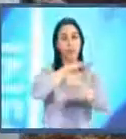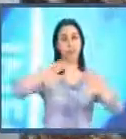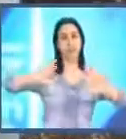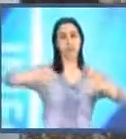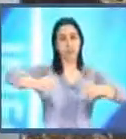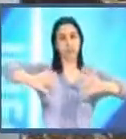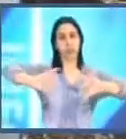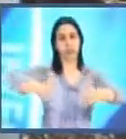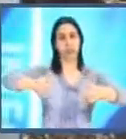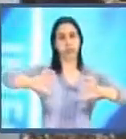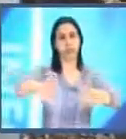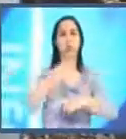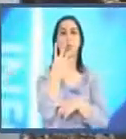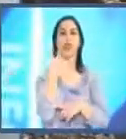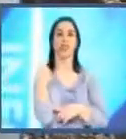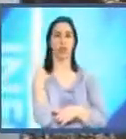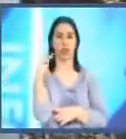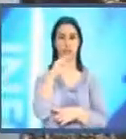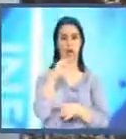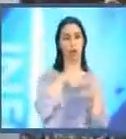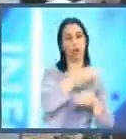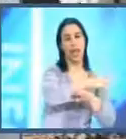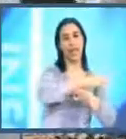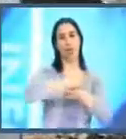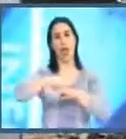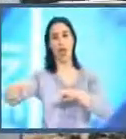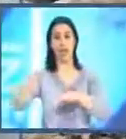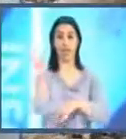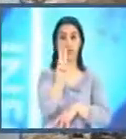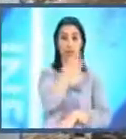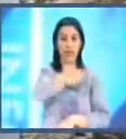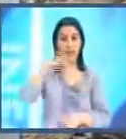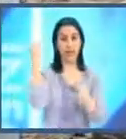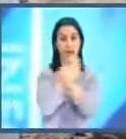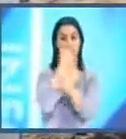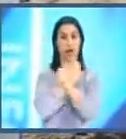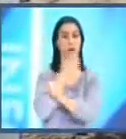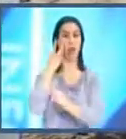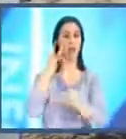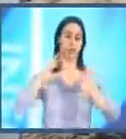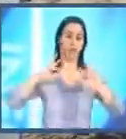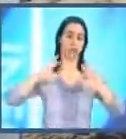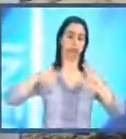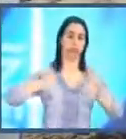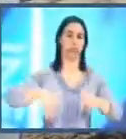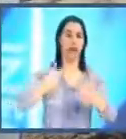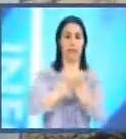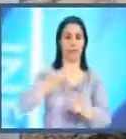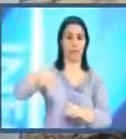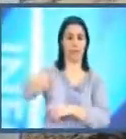42 quilòmetres que abasten el litoral metropolità. A Viladecans, les tasques d'adequació de les platges duraran fins